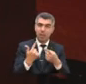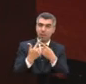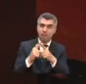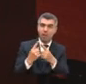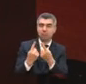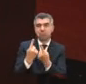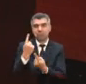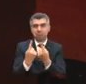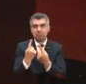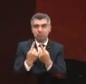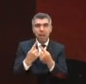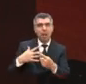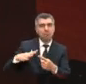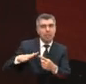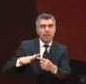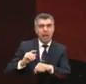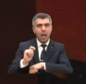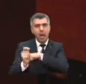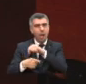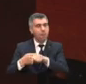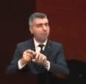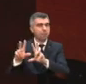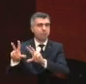الى المجال الى الباديه او